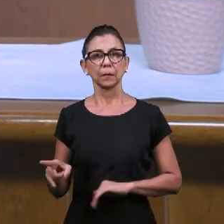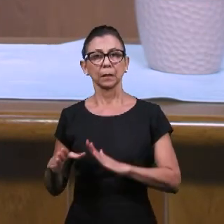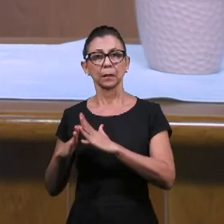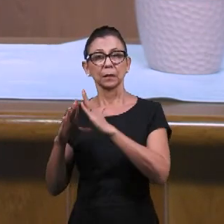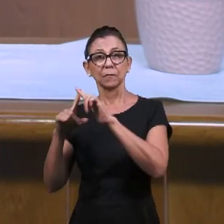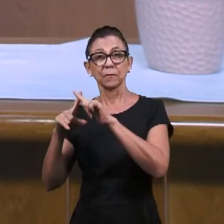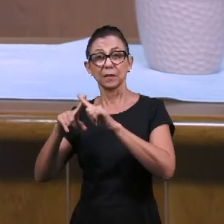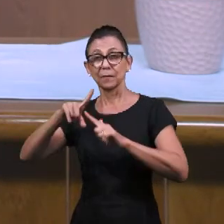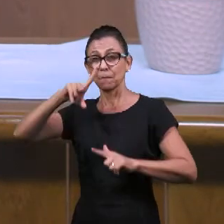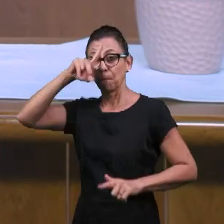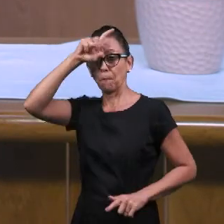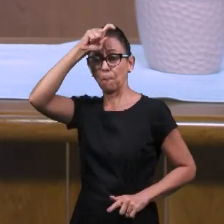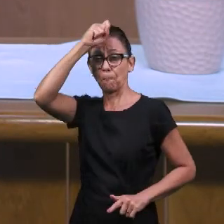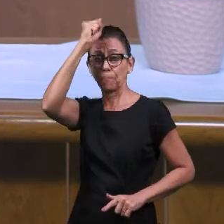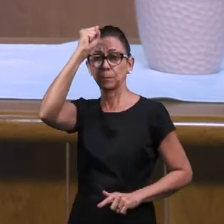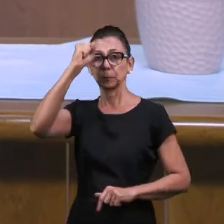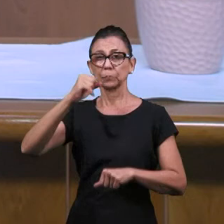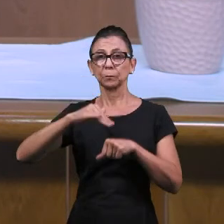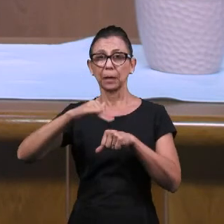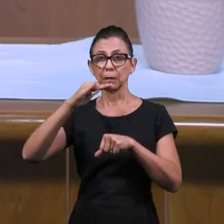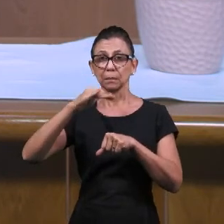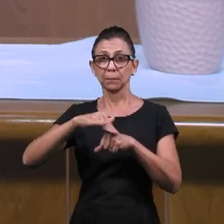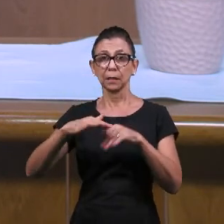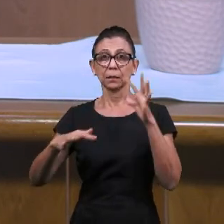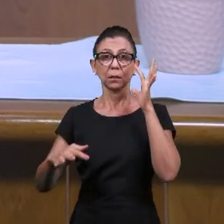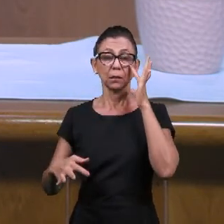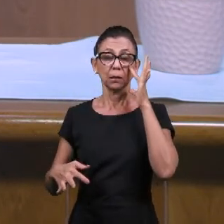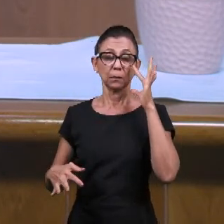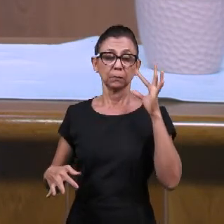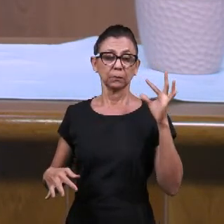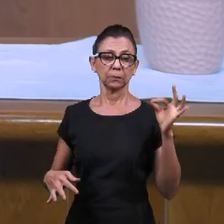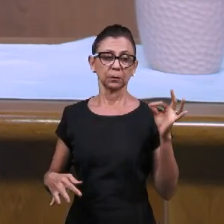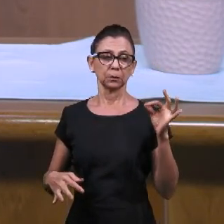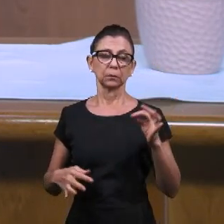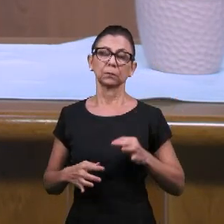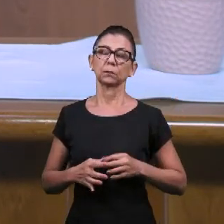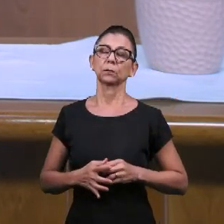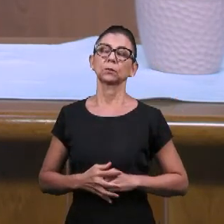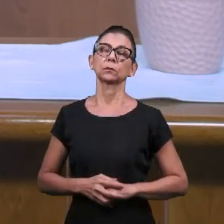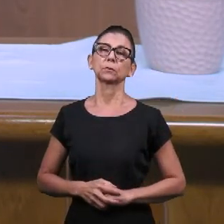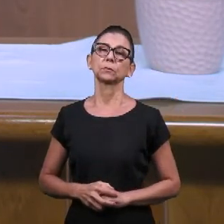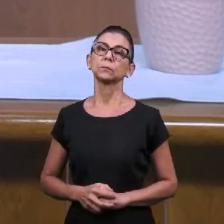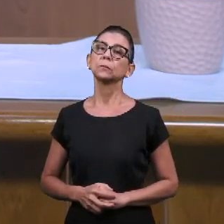все в этот час. Это то, что укрепляет